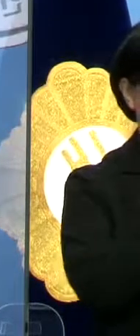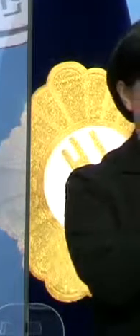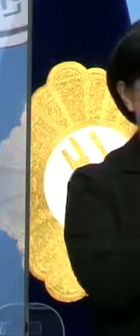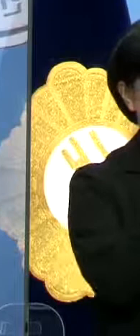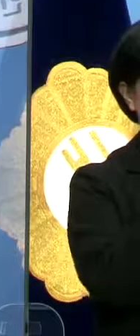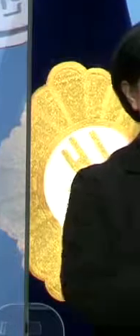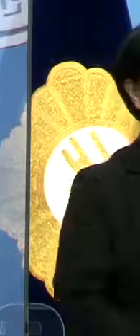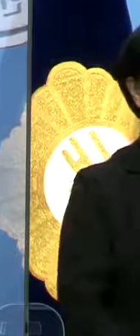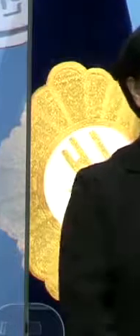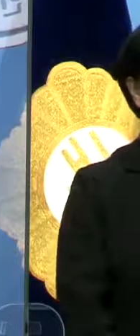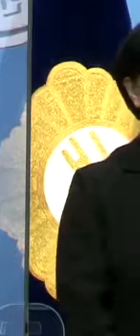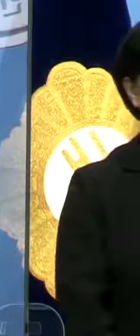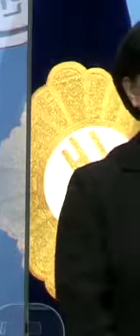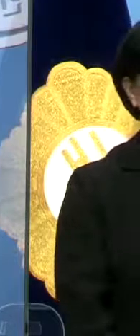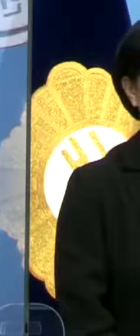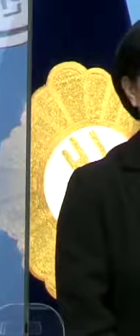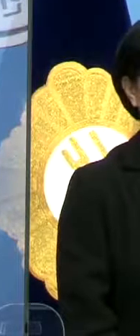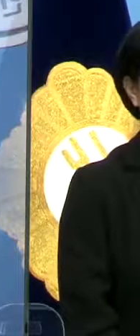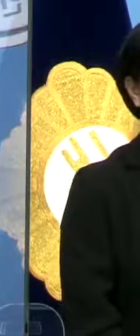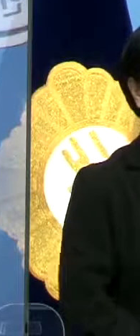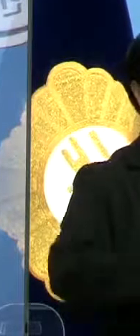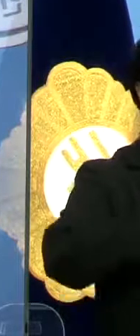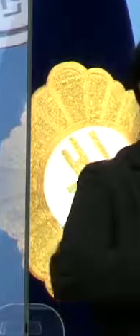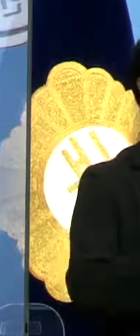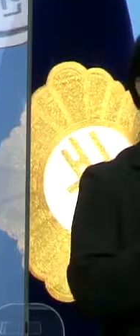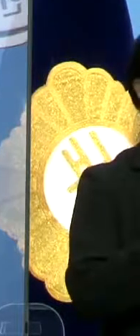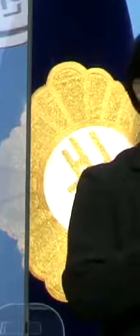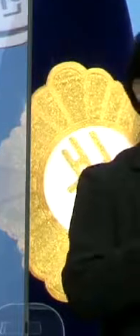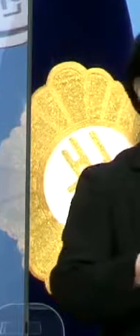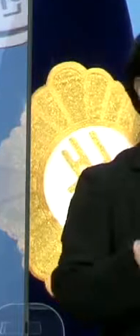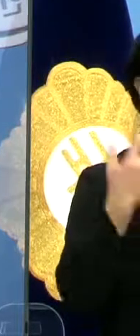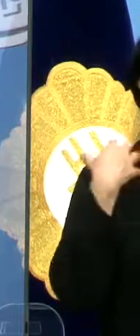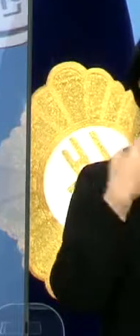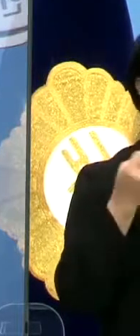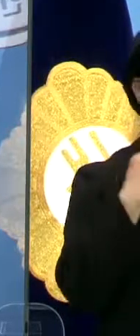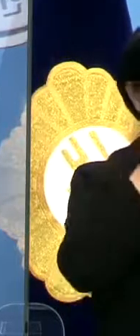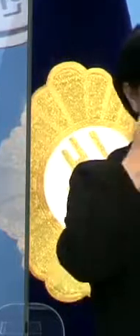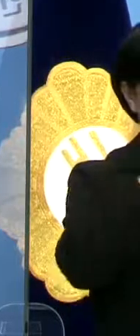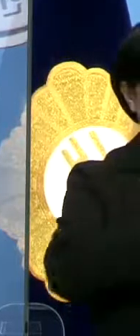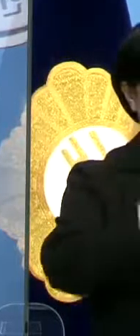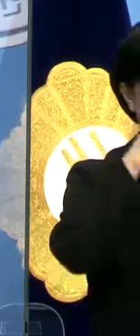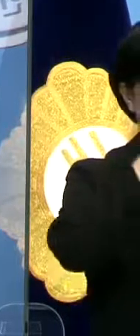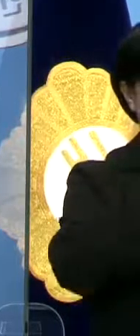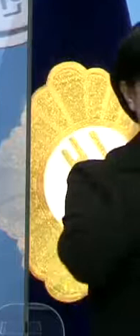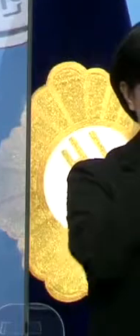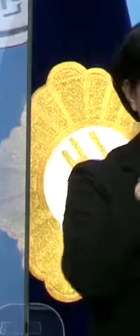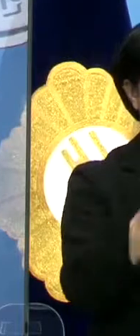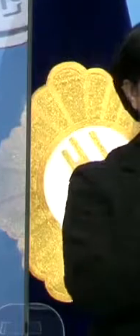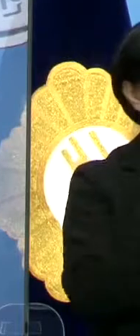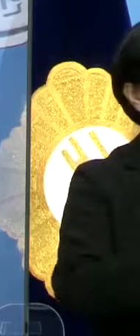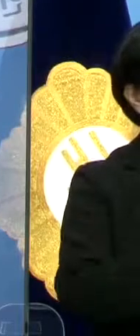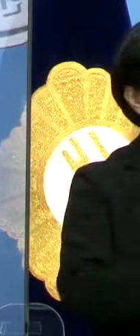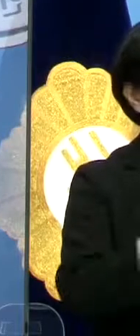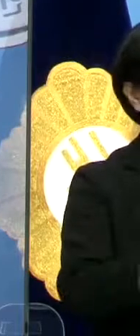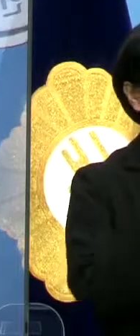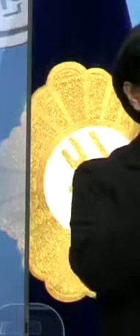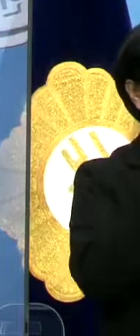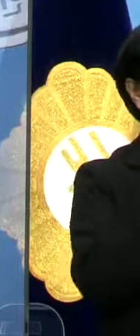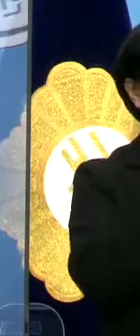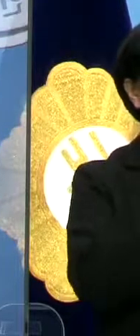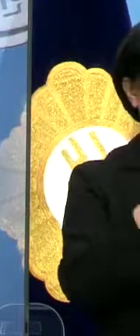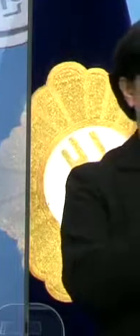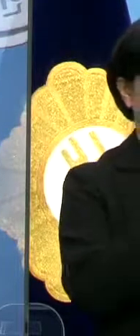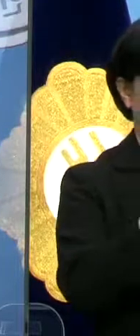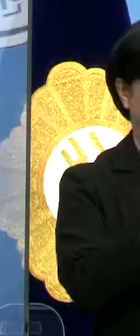있습니다 자 당의 책임으로 인해서 제 보궐선거가 치료 등에도 불구하고 11월초 민주당은